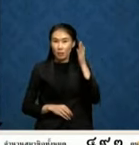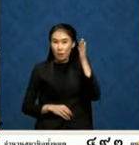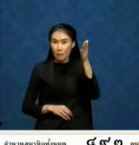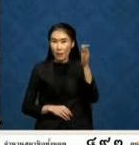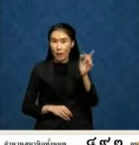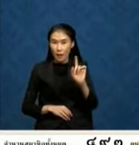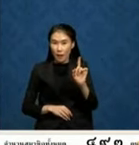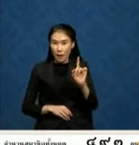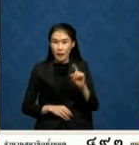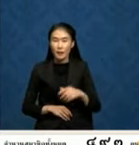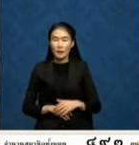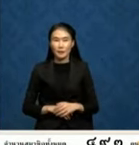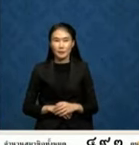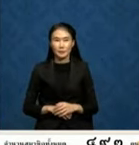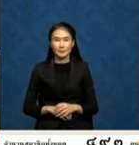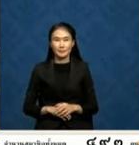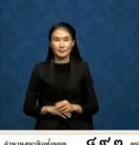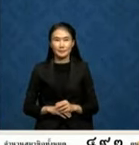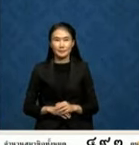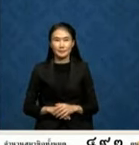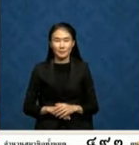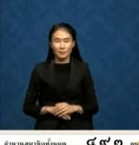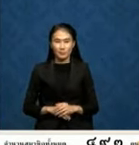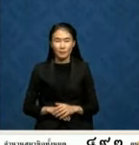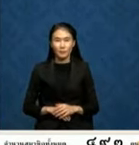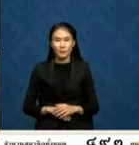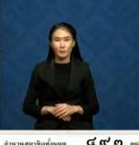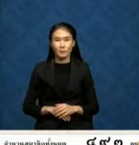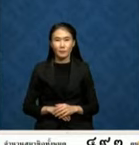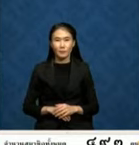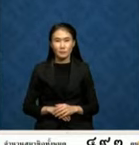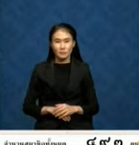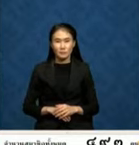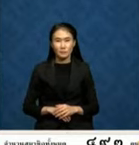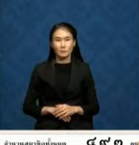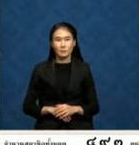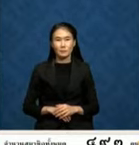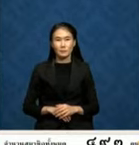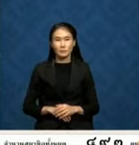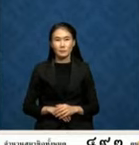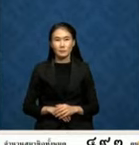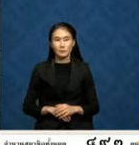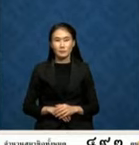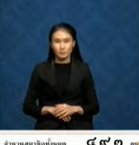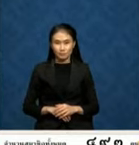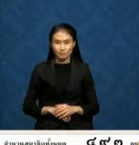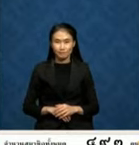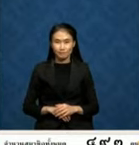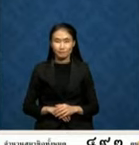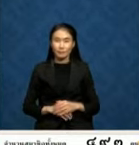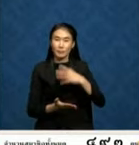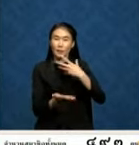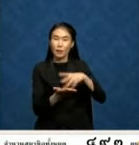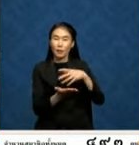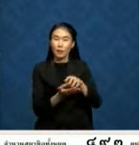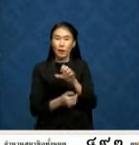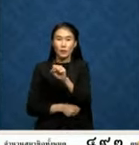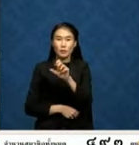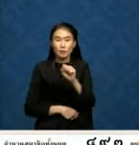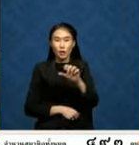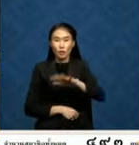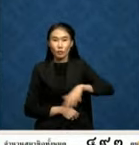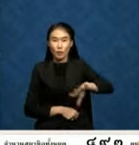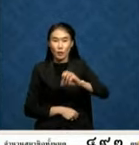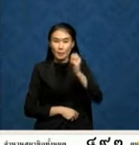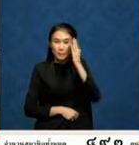นะครับที่อาจจะต้องเรียนท่านสมาชิกสภาผู้แทนนะครับผู้ทรงเกียรติทุกท่านนะครับการที่เราต